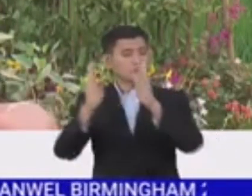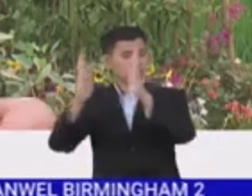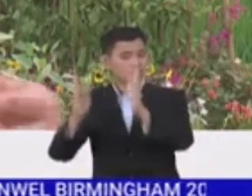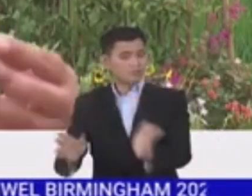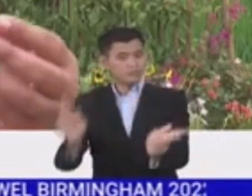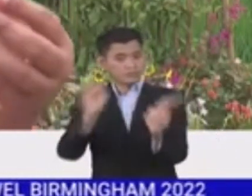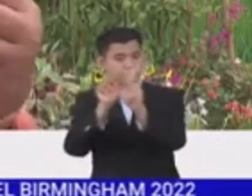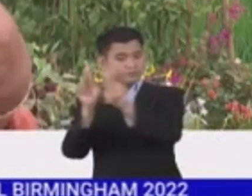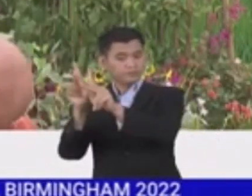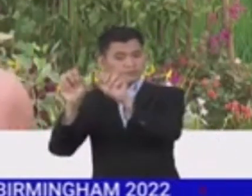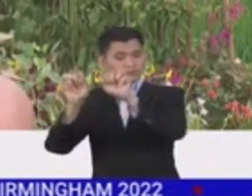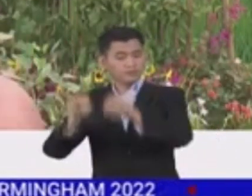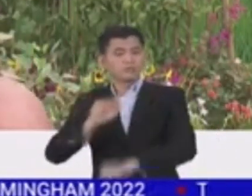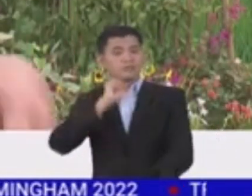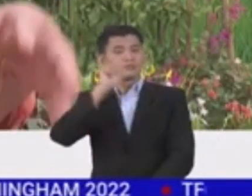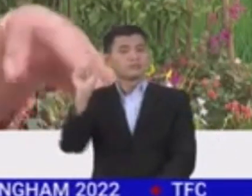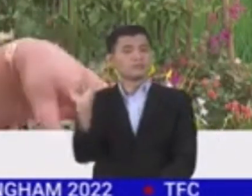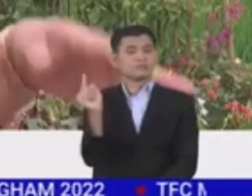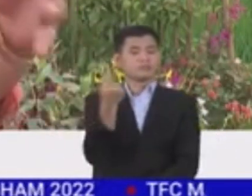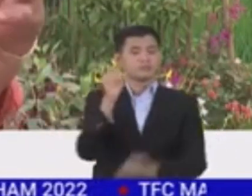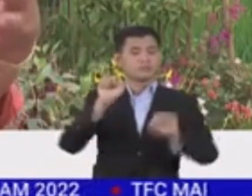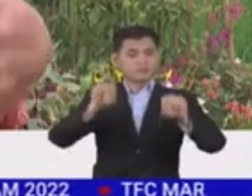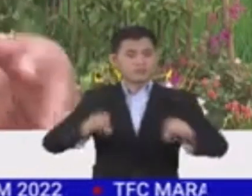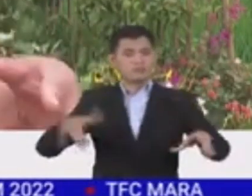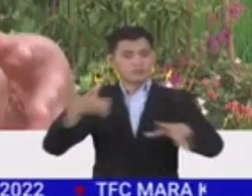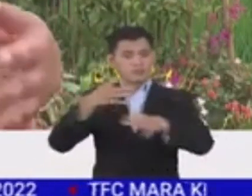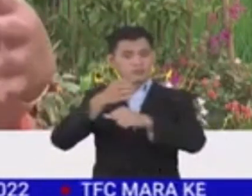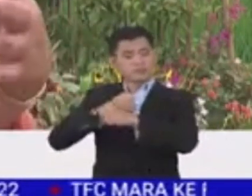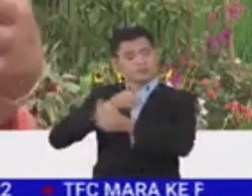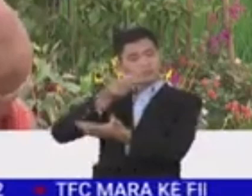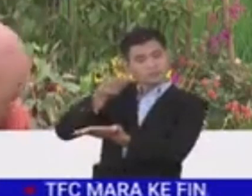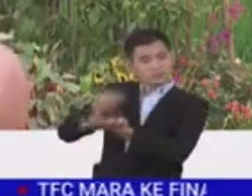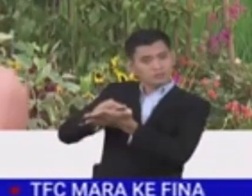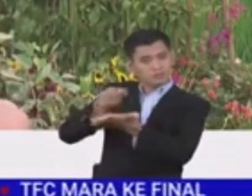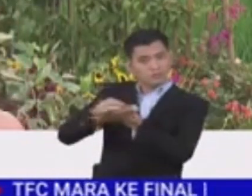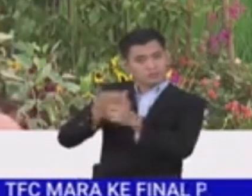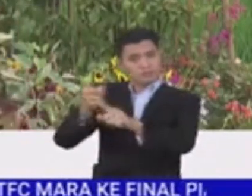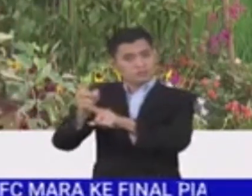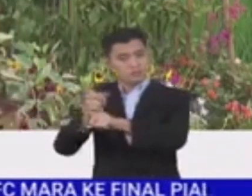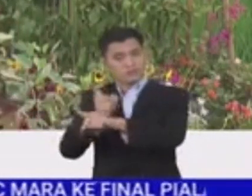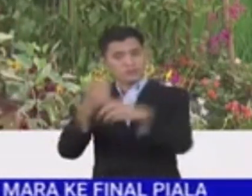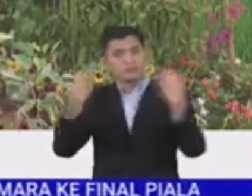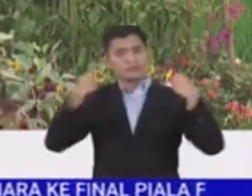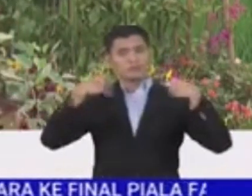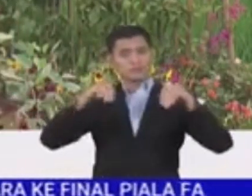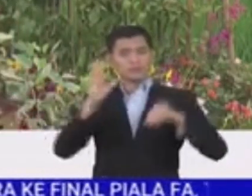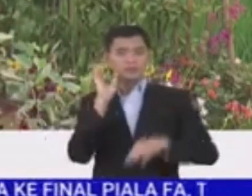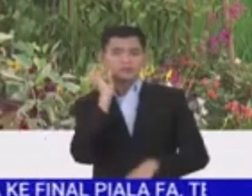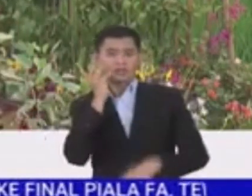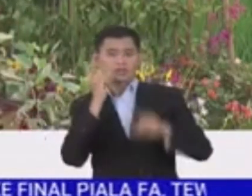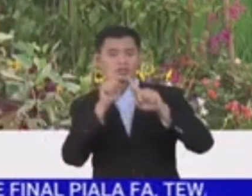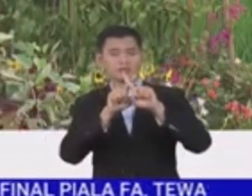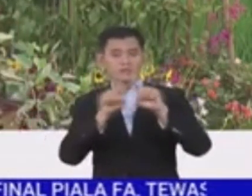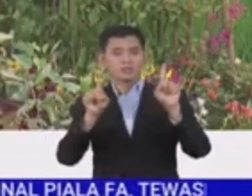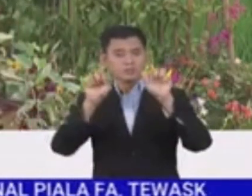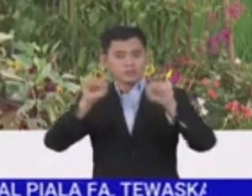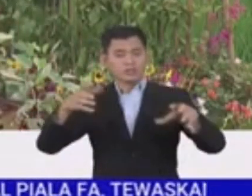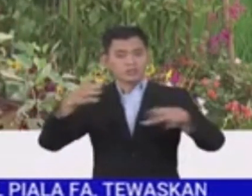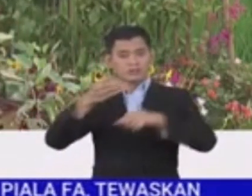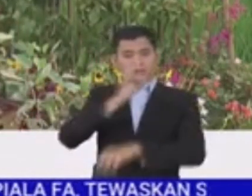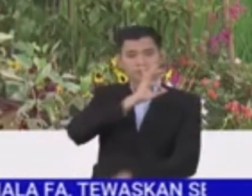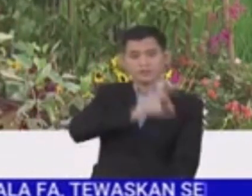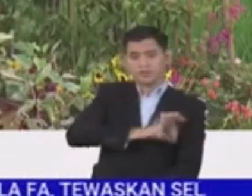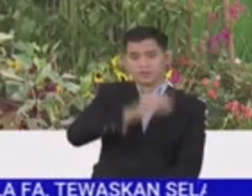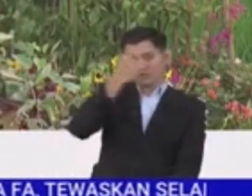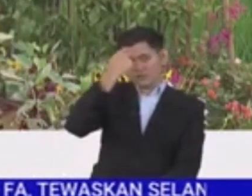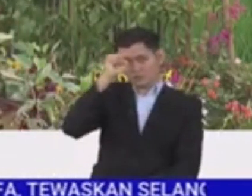supaya bukan saja dapat pendapatan daripada industri padi tapi daripada segi pelancongan. Sebab itu pun beri